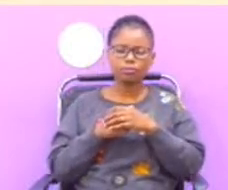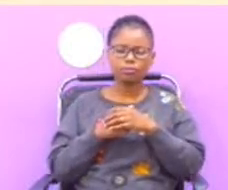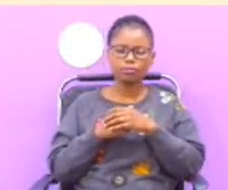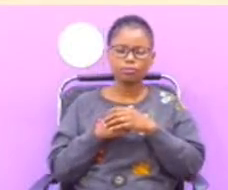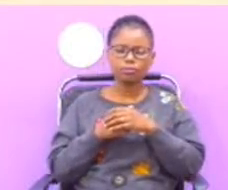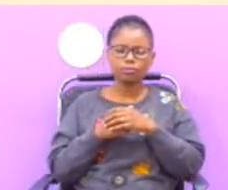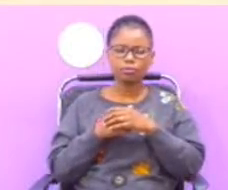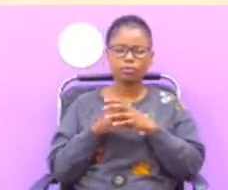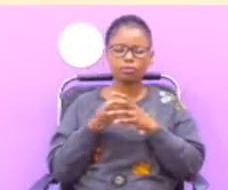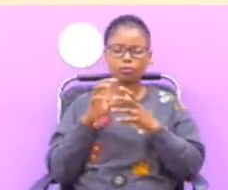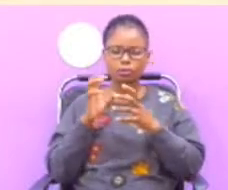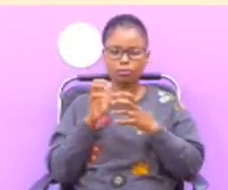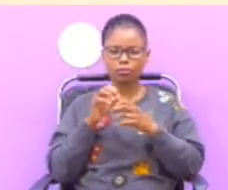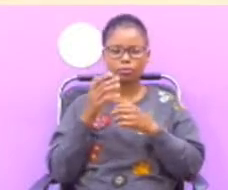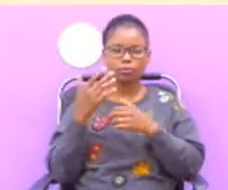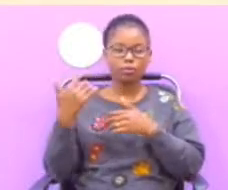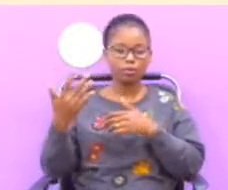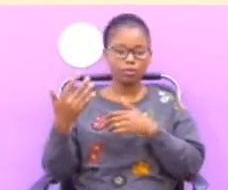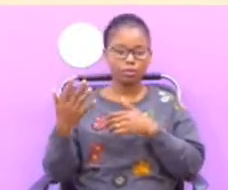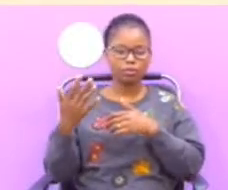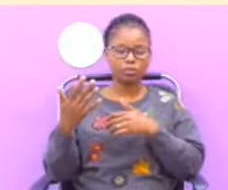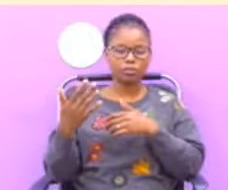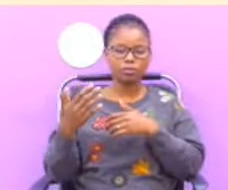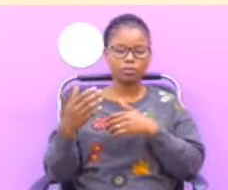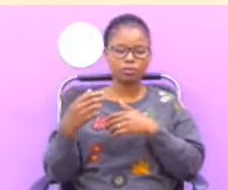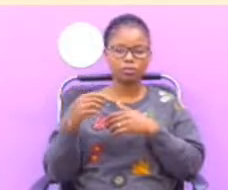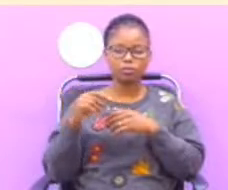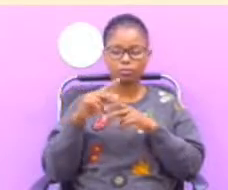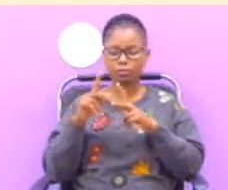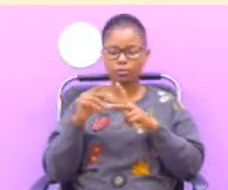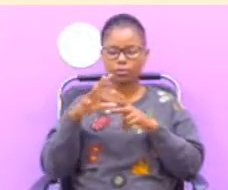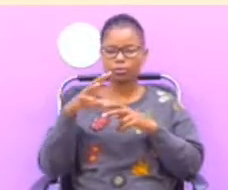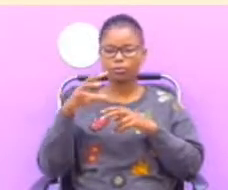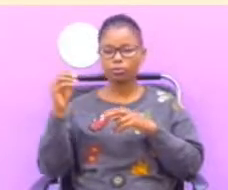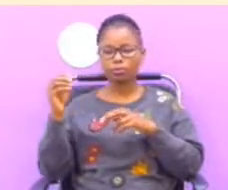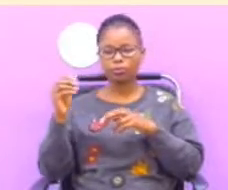karu muwo guoko gacoka na kuri ukumite